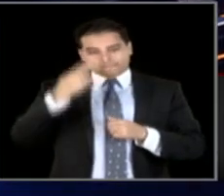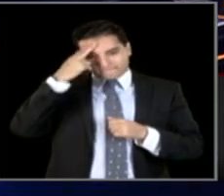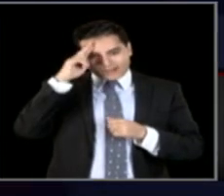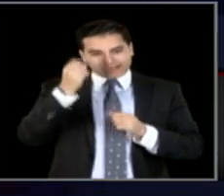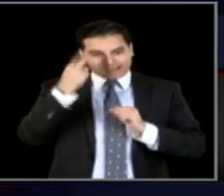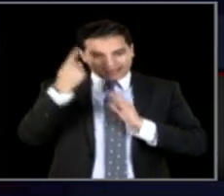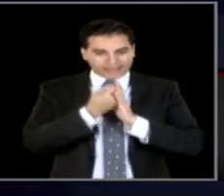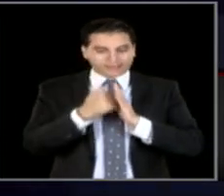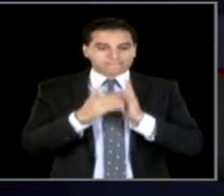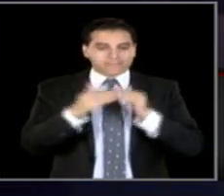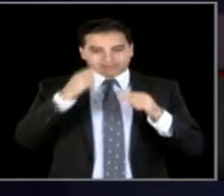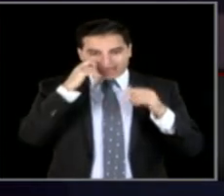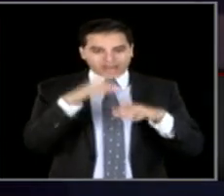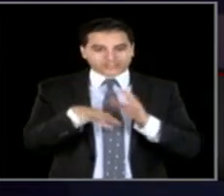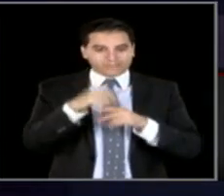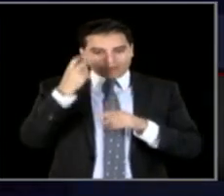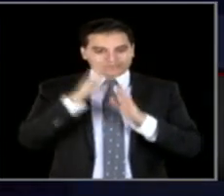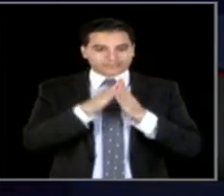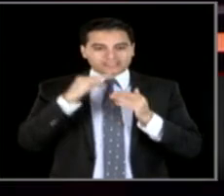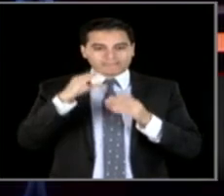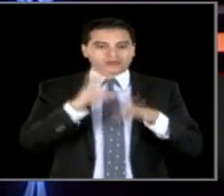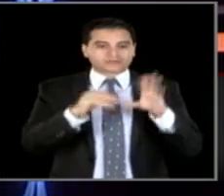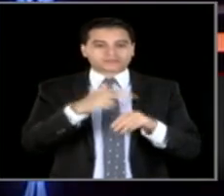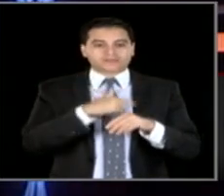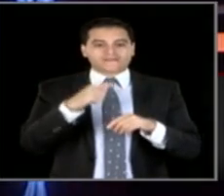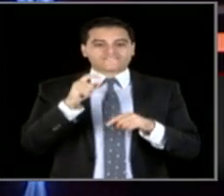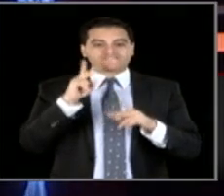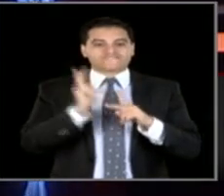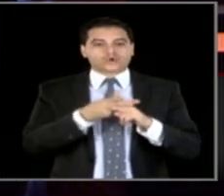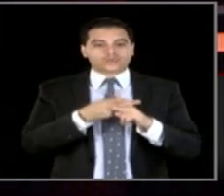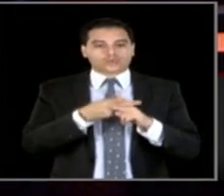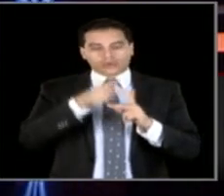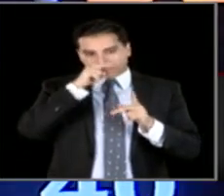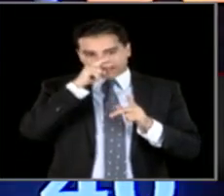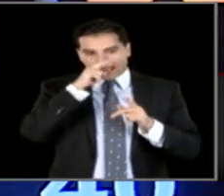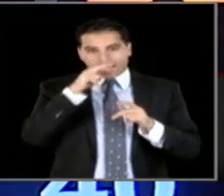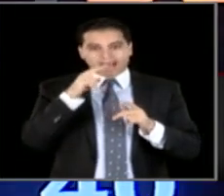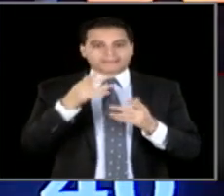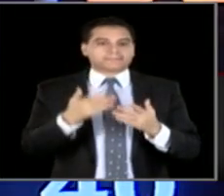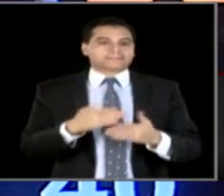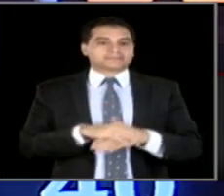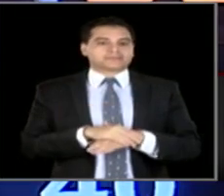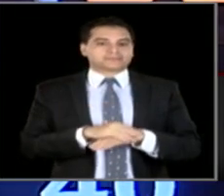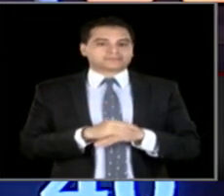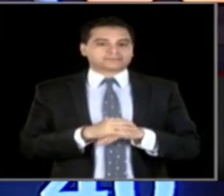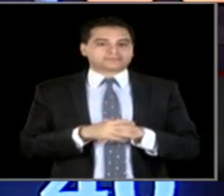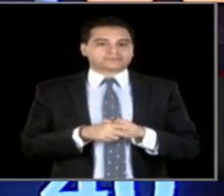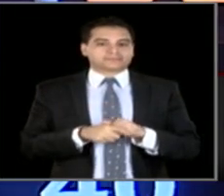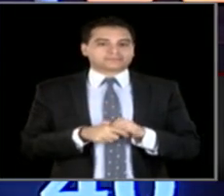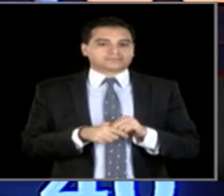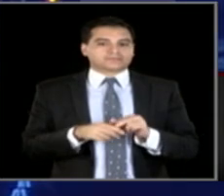من هو الكاتب المصري المعاصر مؤلف الكتاب القصصي فندق الثعالب؟